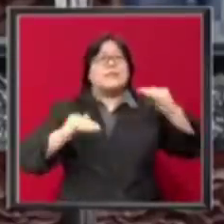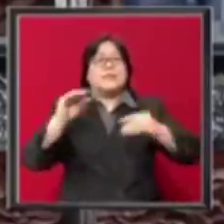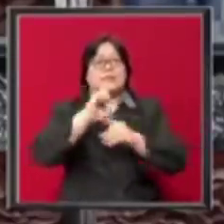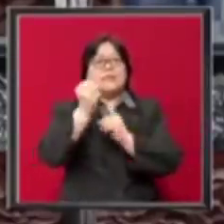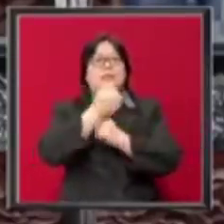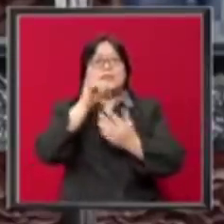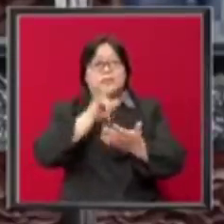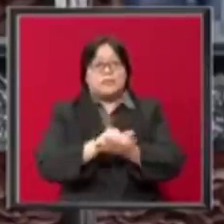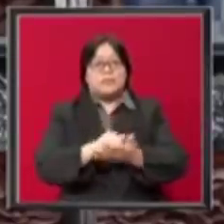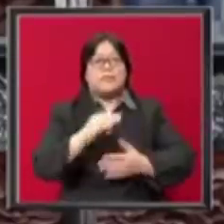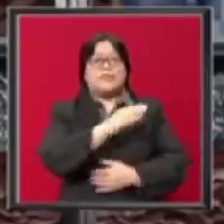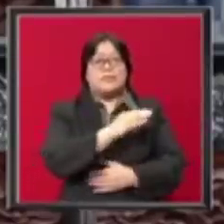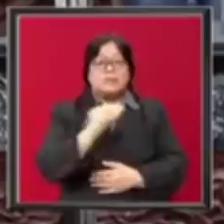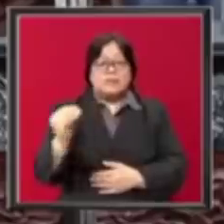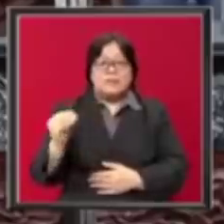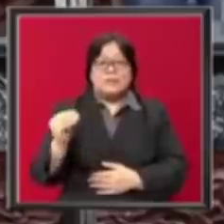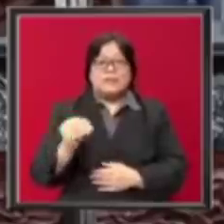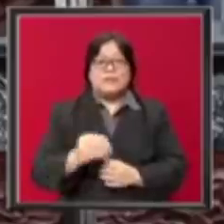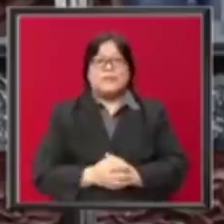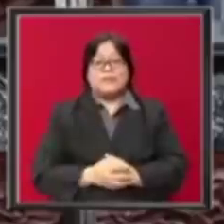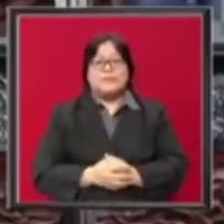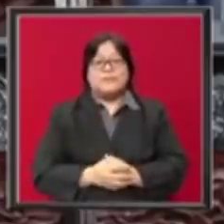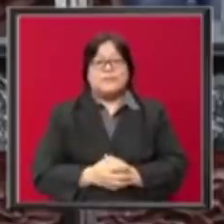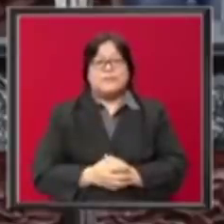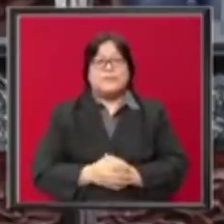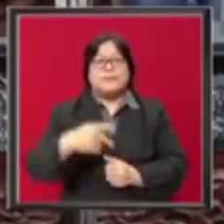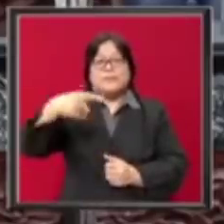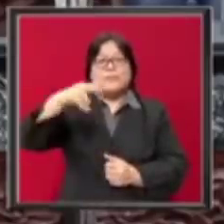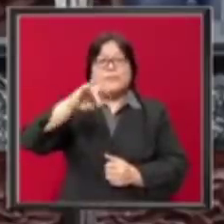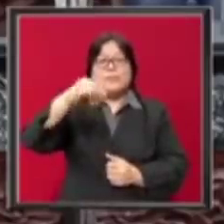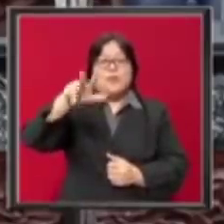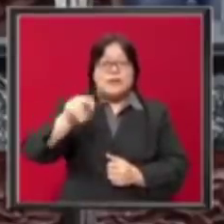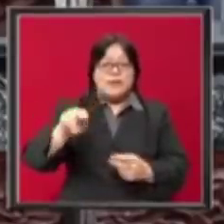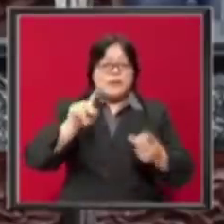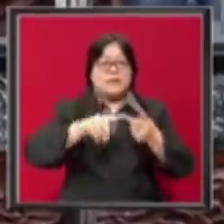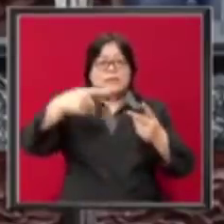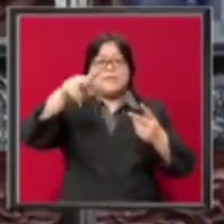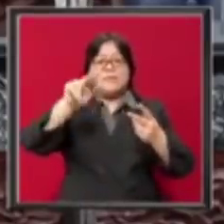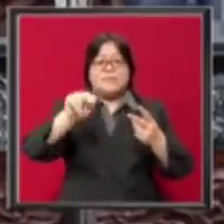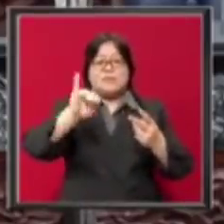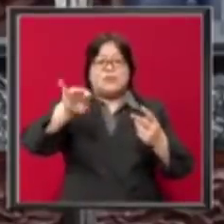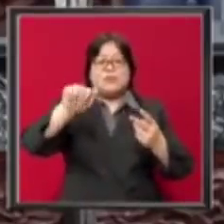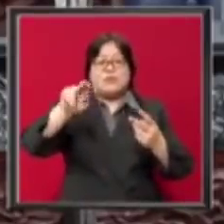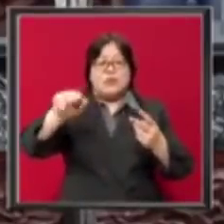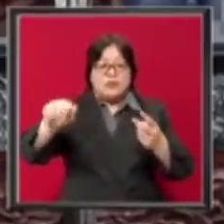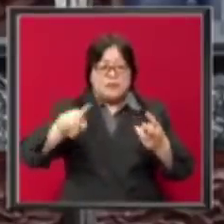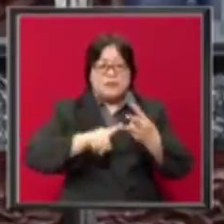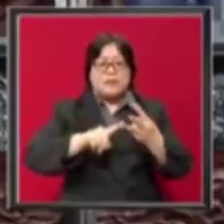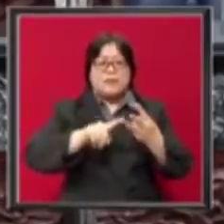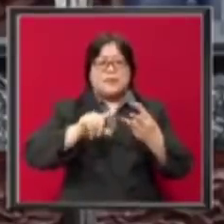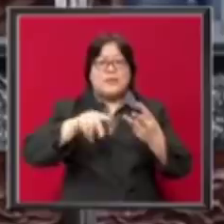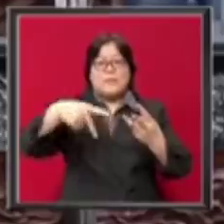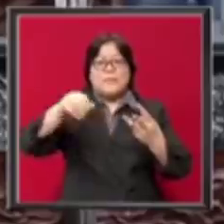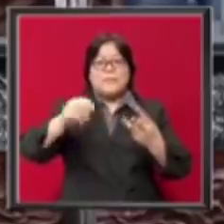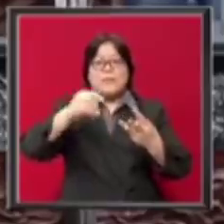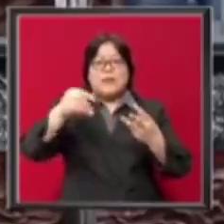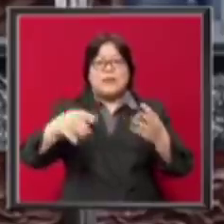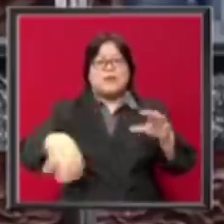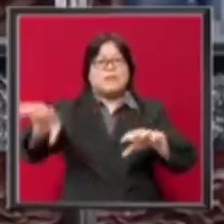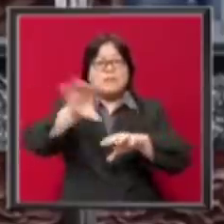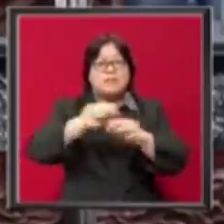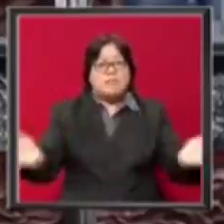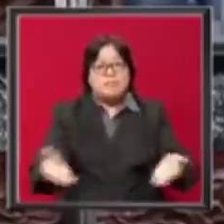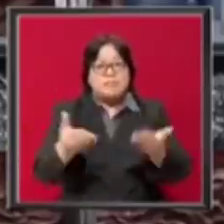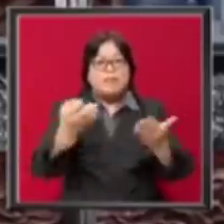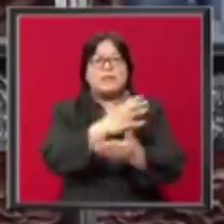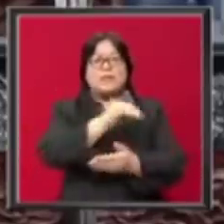begitu, dan dengan prihatin penjana dan package stimulus dan moratorium